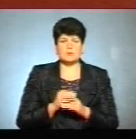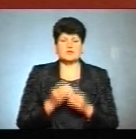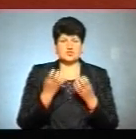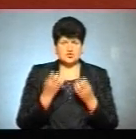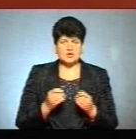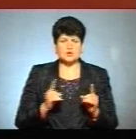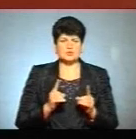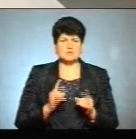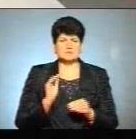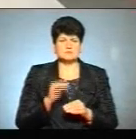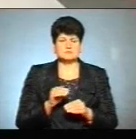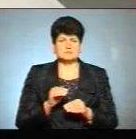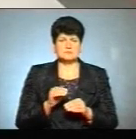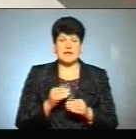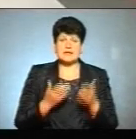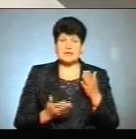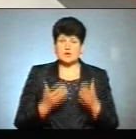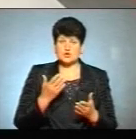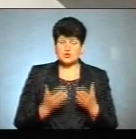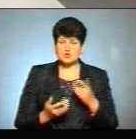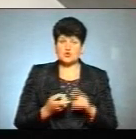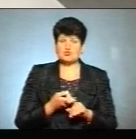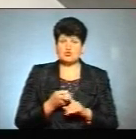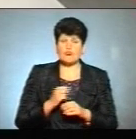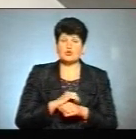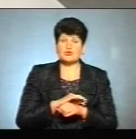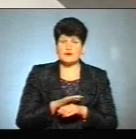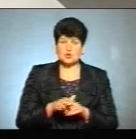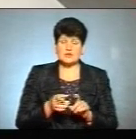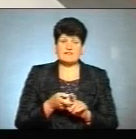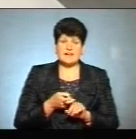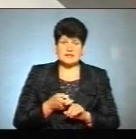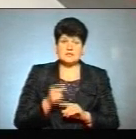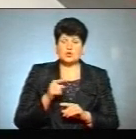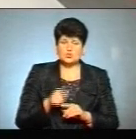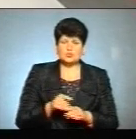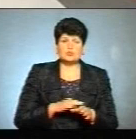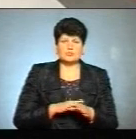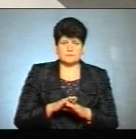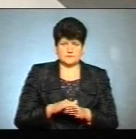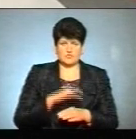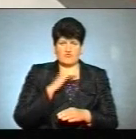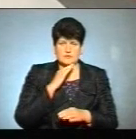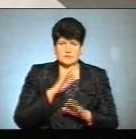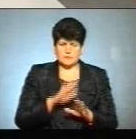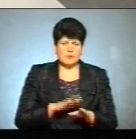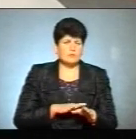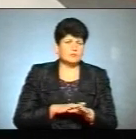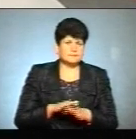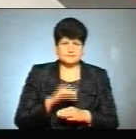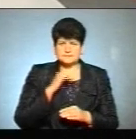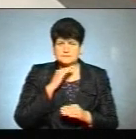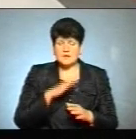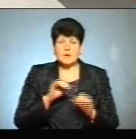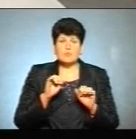додатково, можливо? Якщо стосовно коронавірусної інфекції, тут їх абсолютно достатньо. Абсолютно.